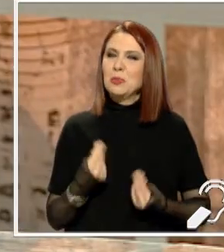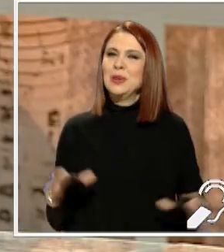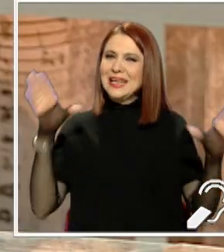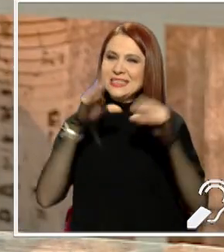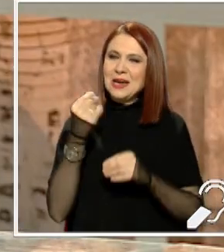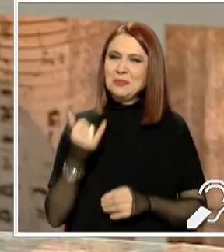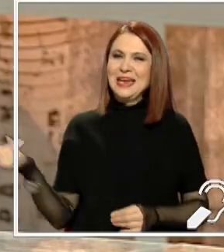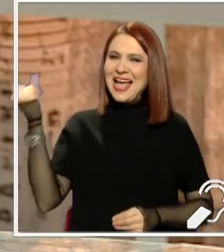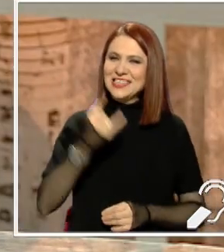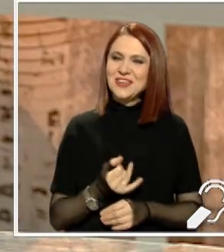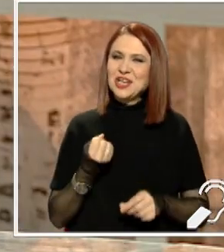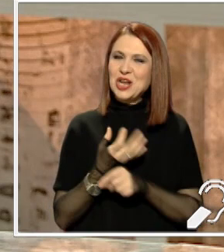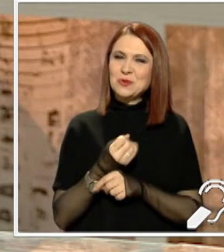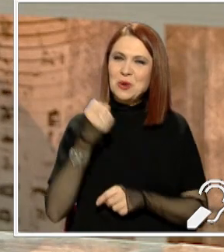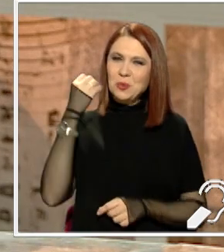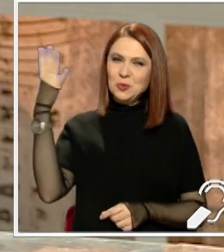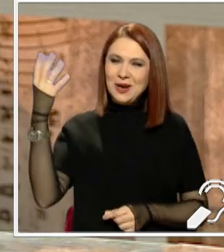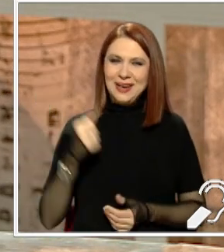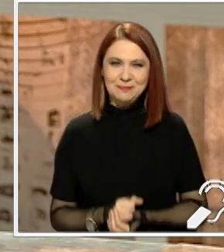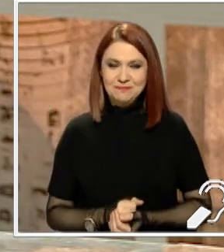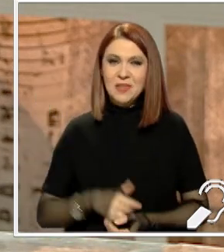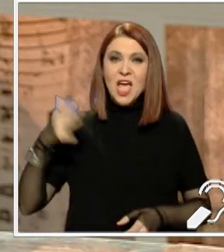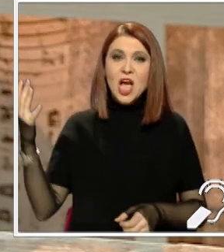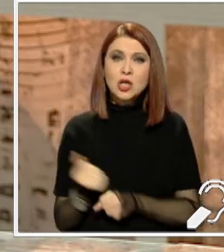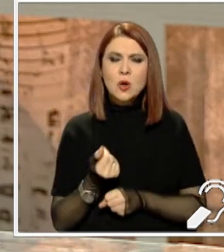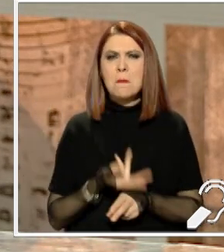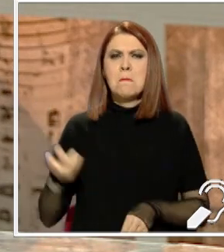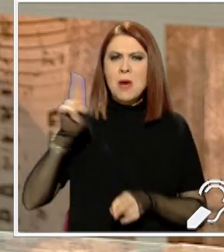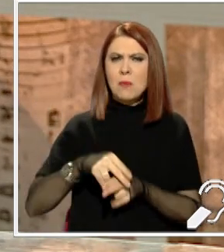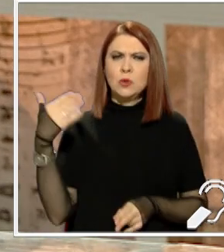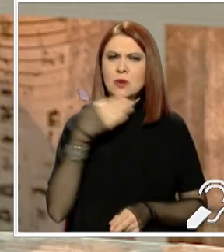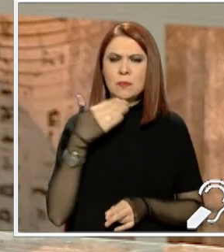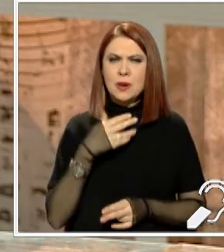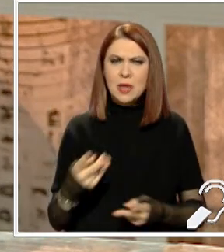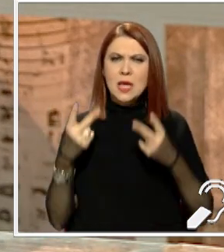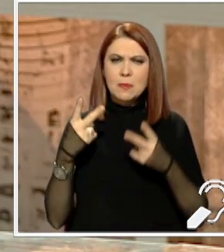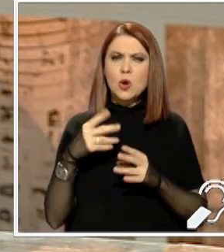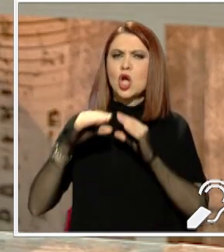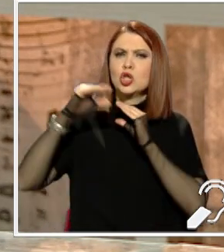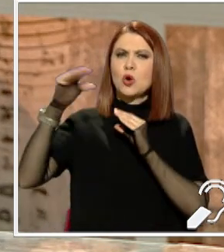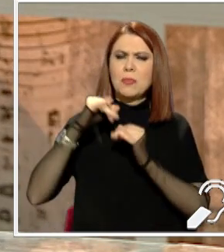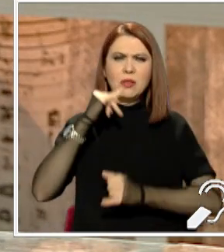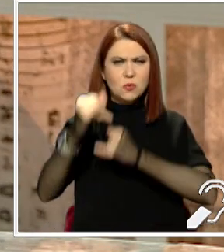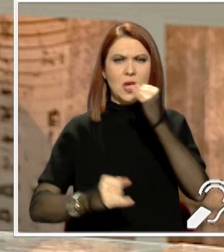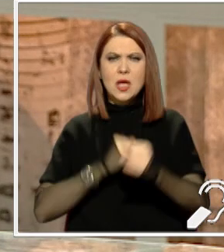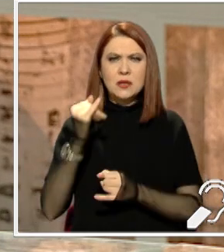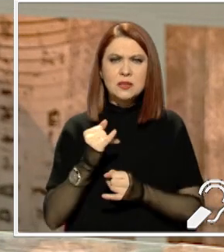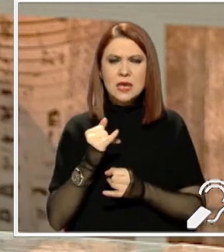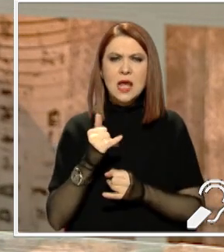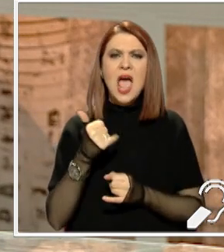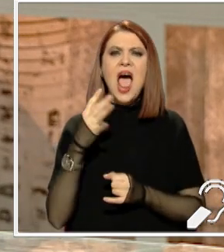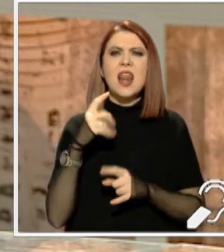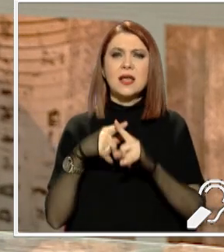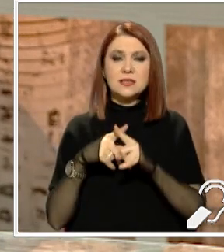Bună seara, sunt Bogdan Stănescu. Începe Jurnalul Cultural. Câștigător al mai multor premii Grammy, trompetistul de talie internațională Alex